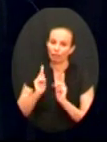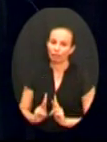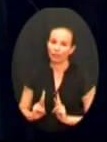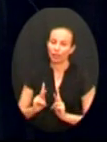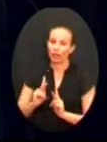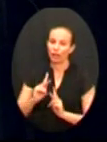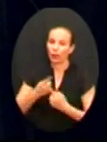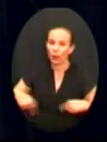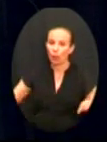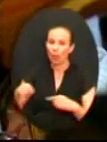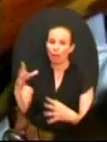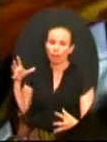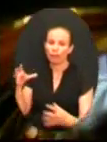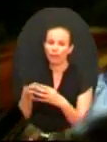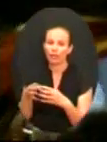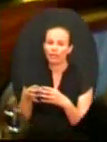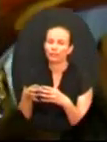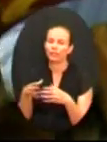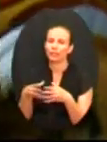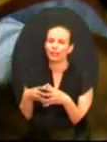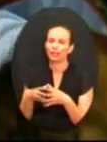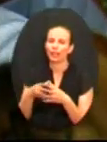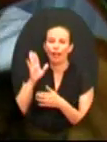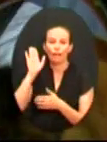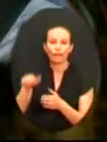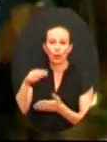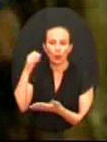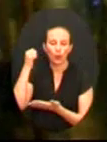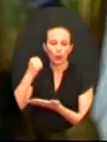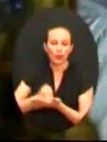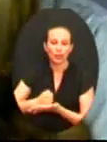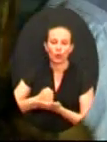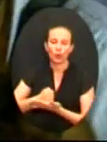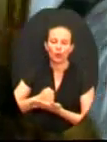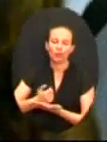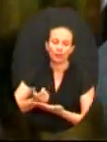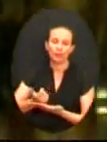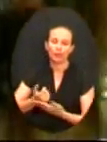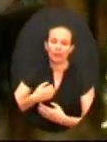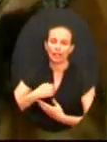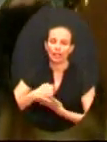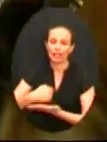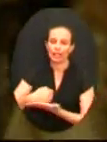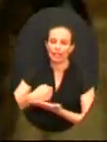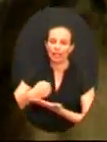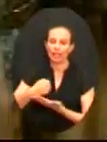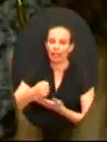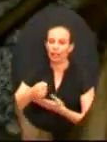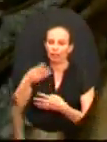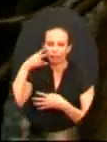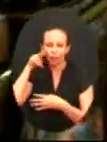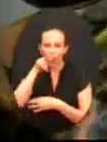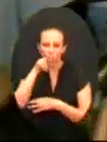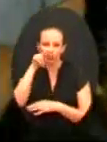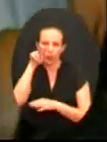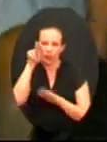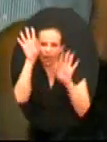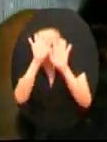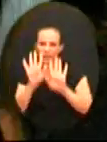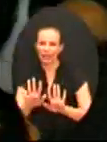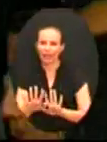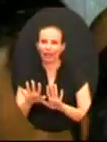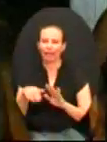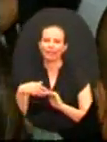וכולם מתכנסים גם תוך כדי אפילו אישור תקציב, אתה יכול למצוא לפעמים התקהלות של ח"כים מול המסך מאחרי